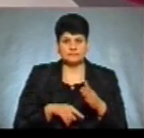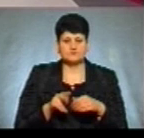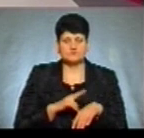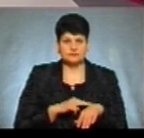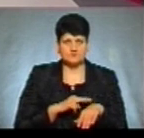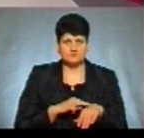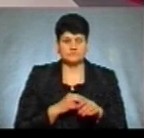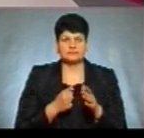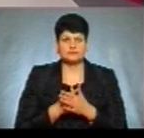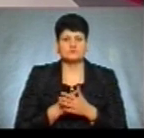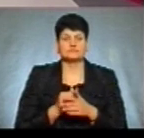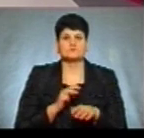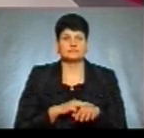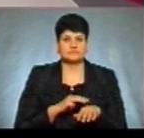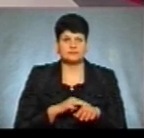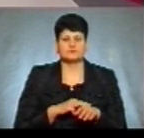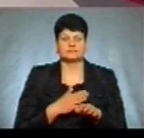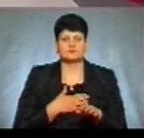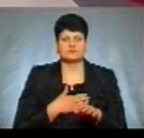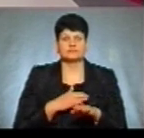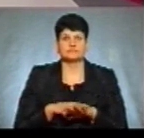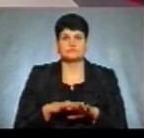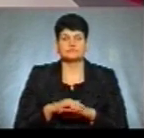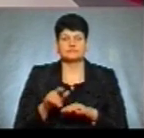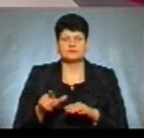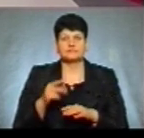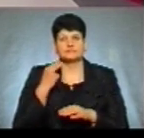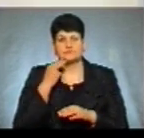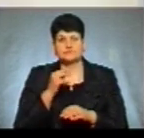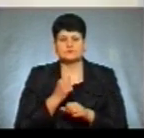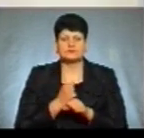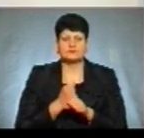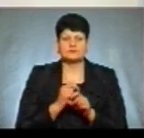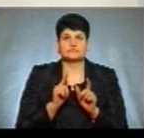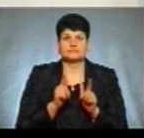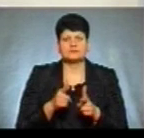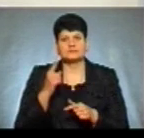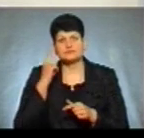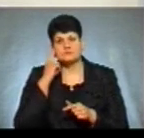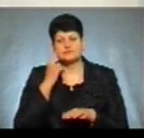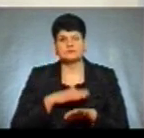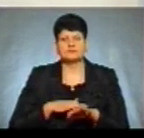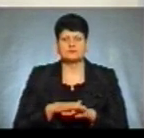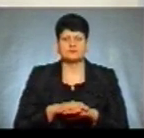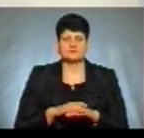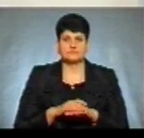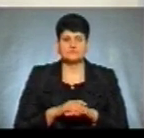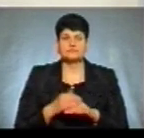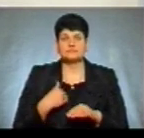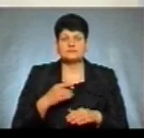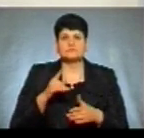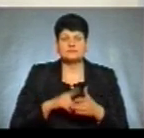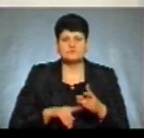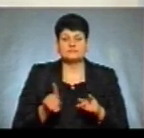до поліції нашого населення, на першому місці по ефективності роботи згідно думки населення. Я надіюся, що